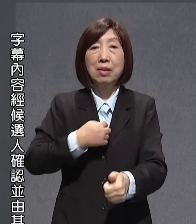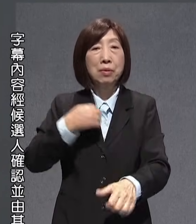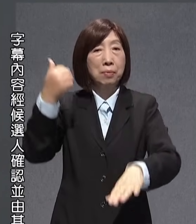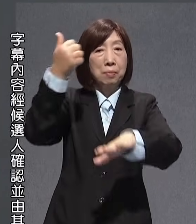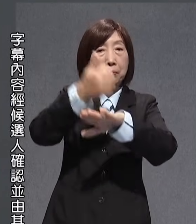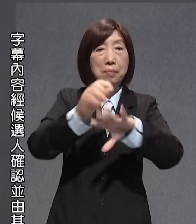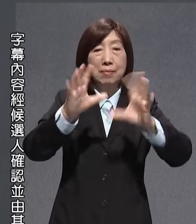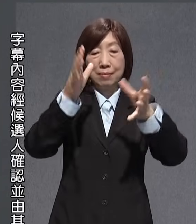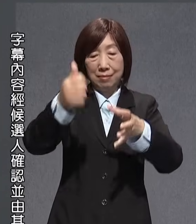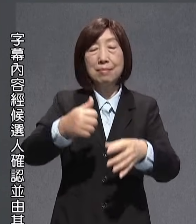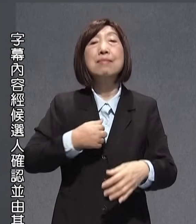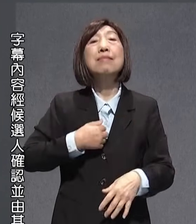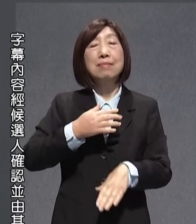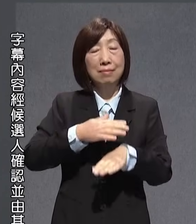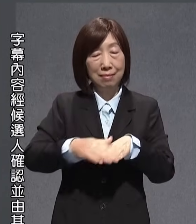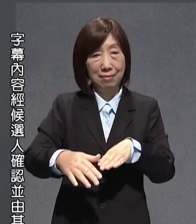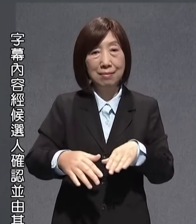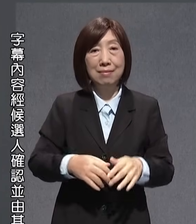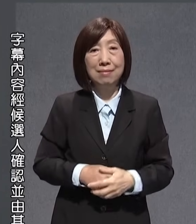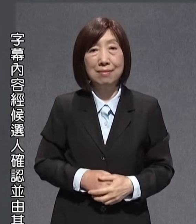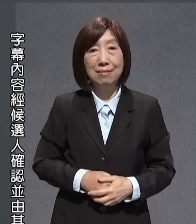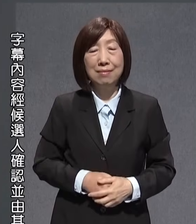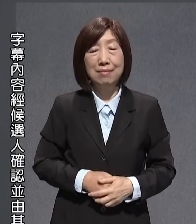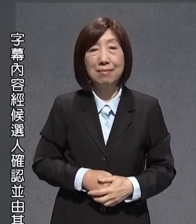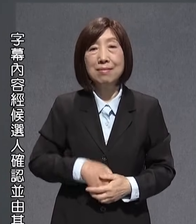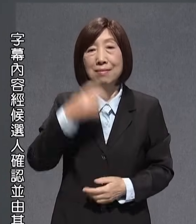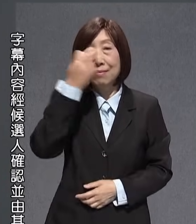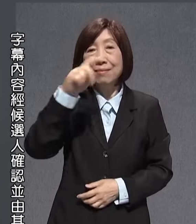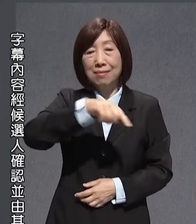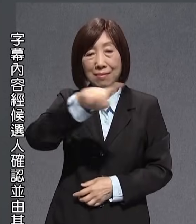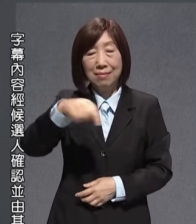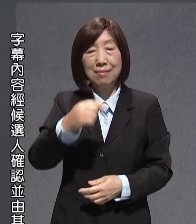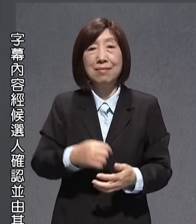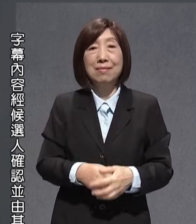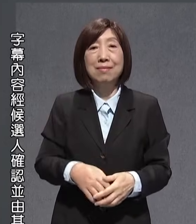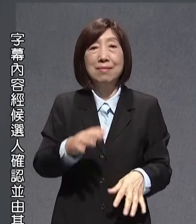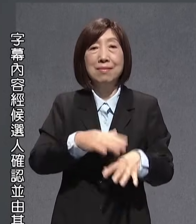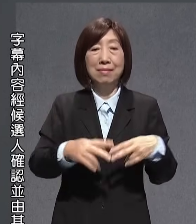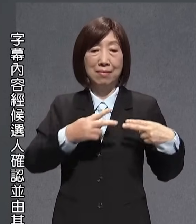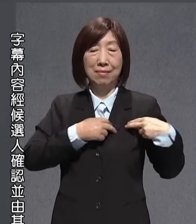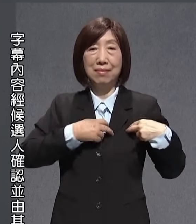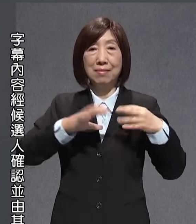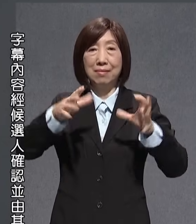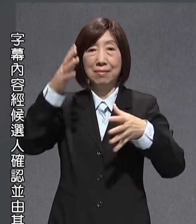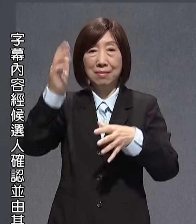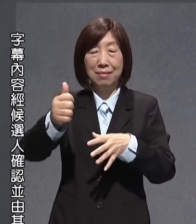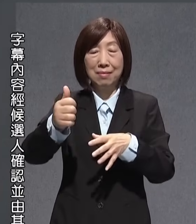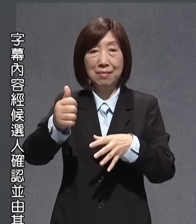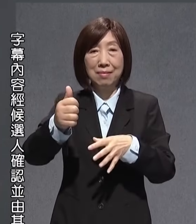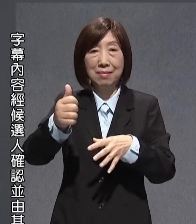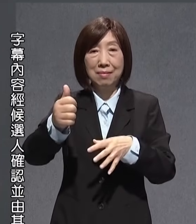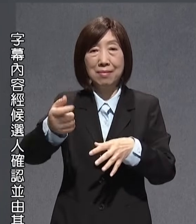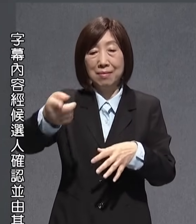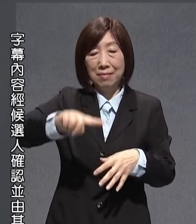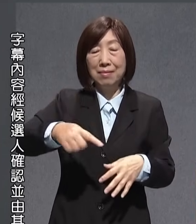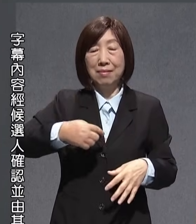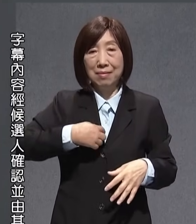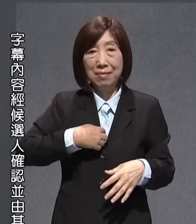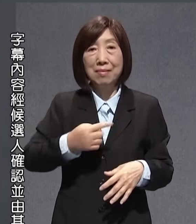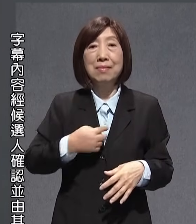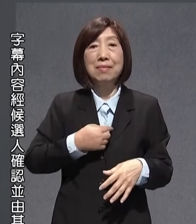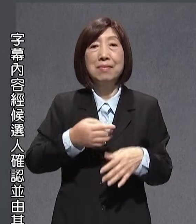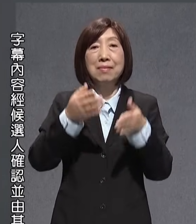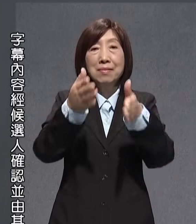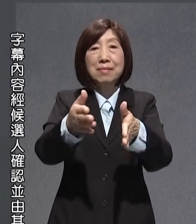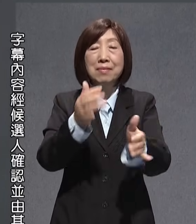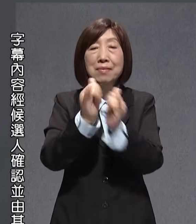统，我会好好来照顾人民，我会在蔡英文总统的基础上扩大对社会的